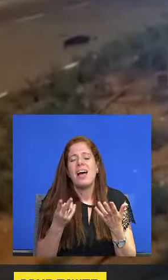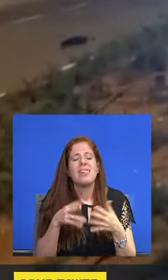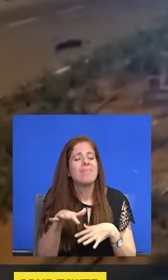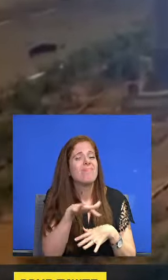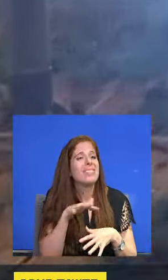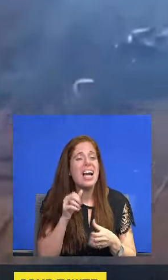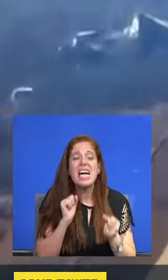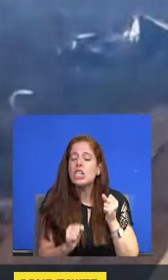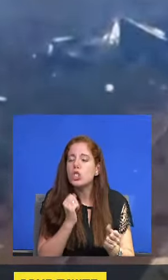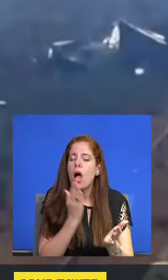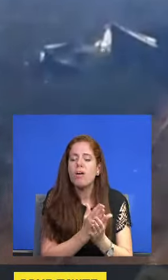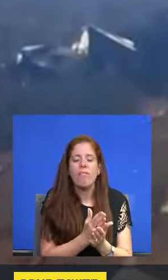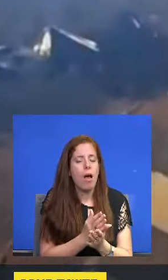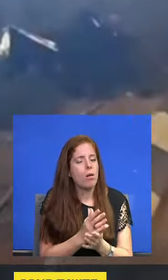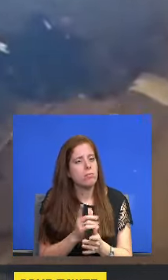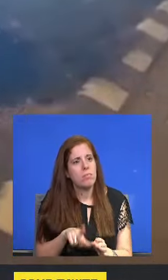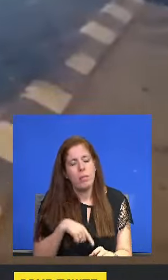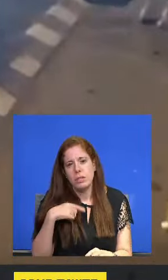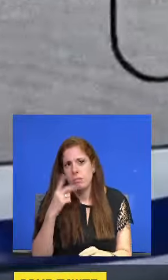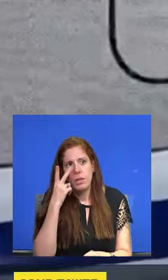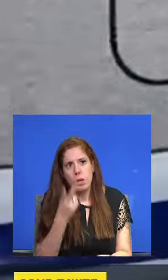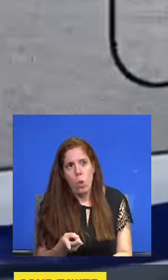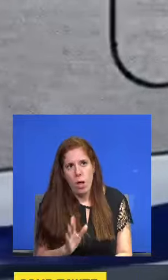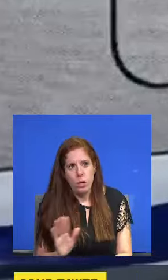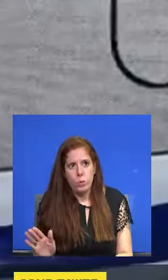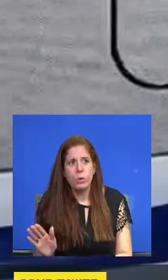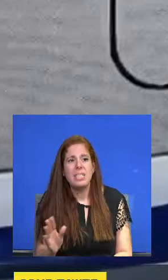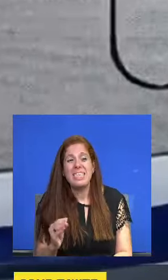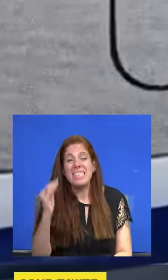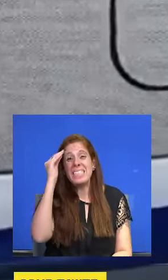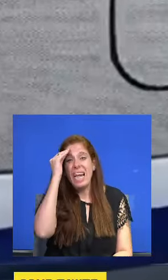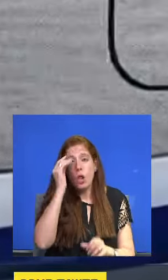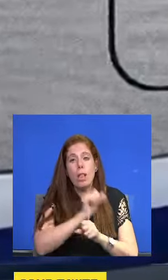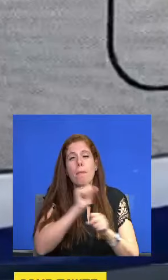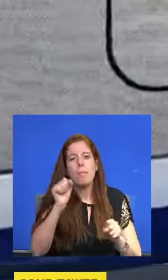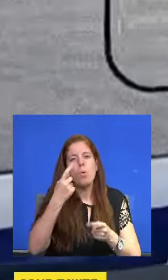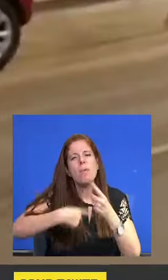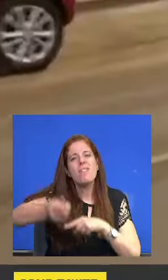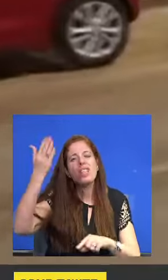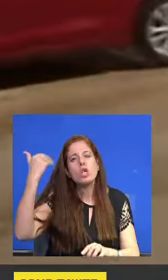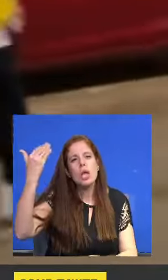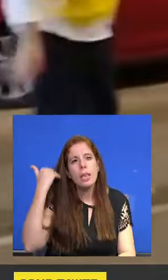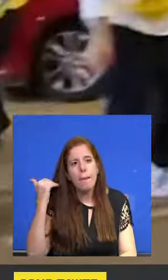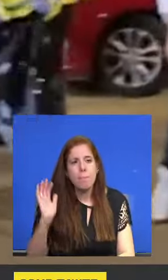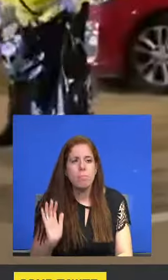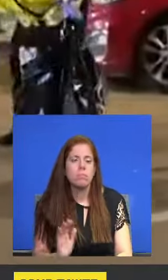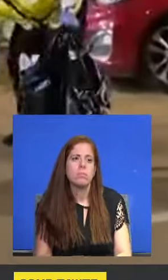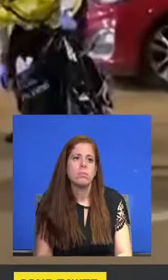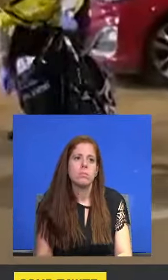קשה שכבר הרבה זמן לא הורגלנו אליה. זה הזכיר לנו את הפיגועים מלפני שנים.